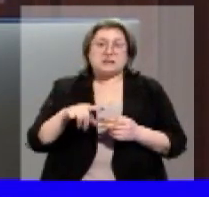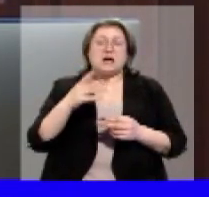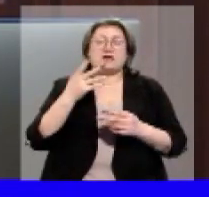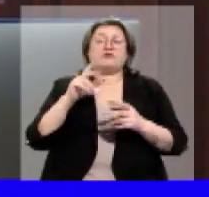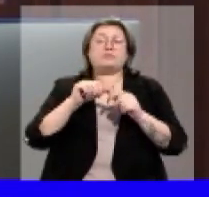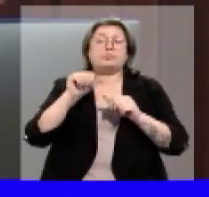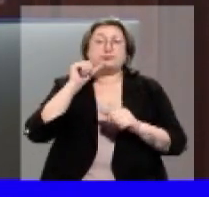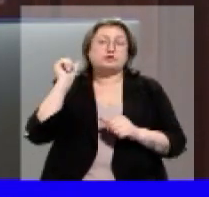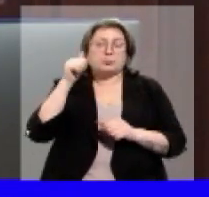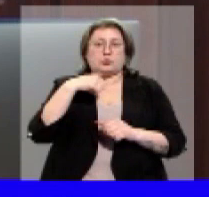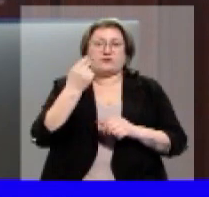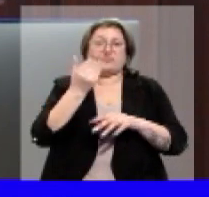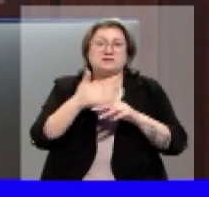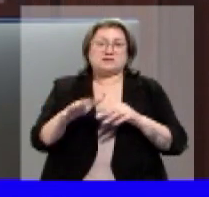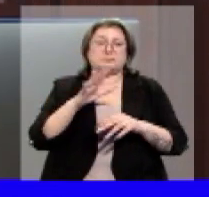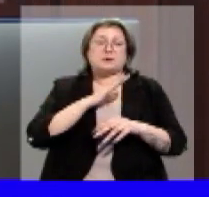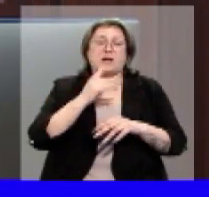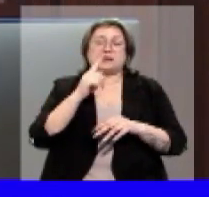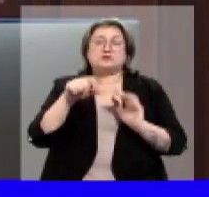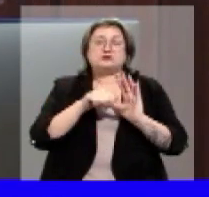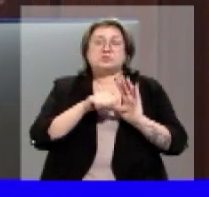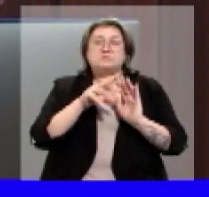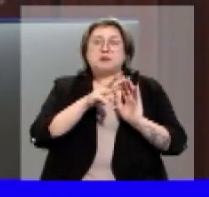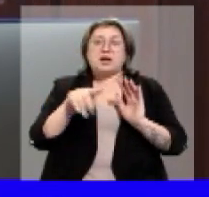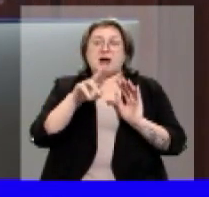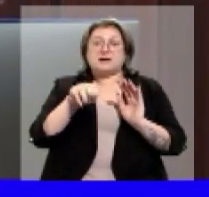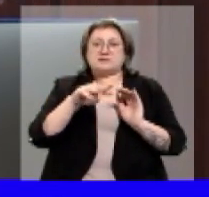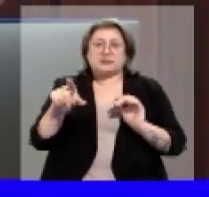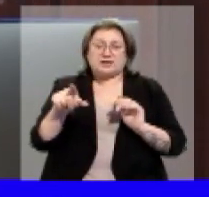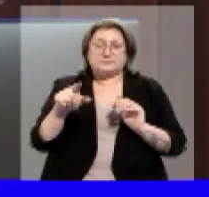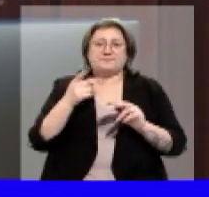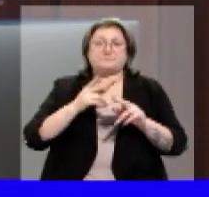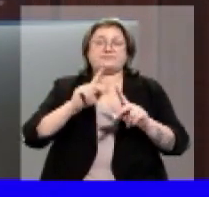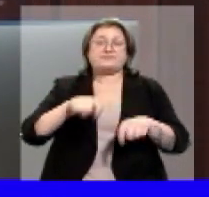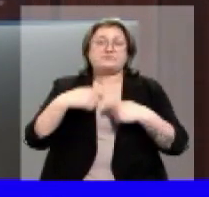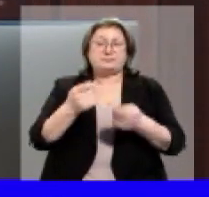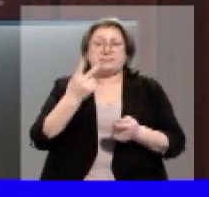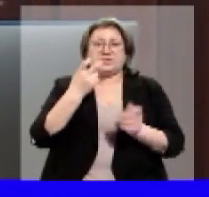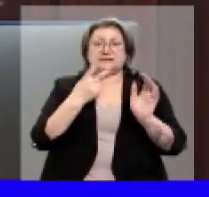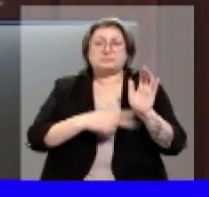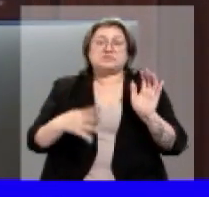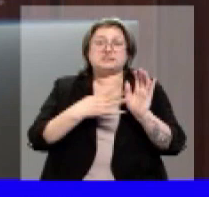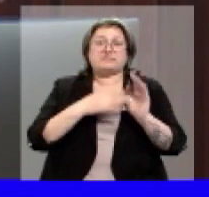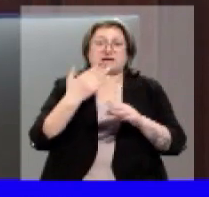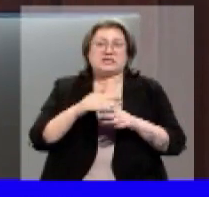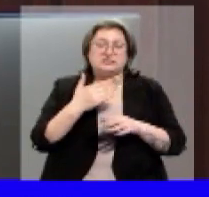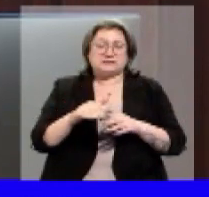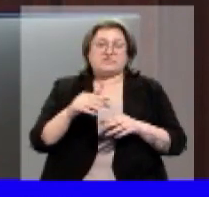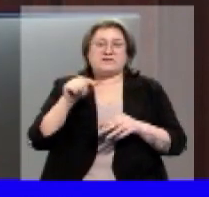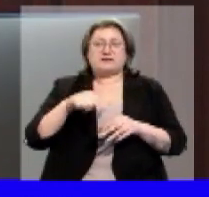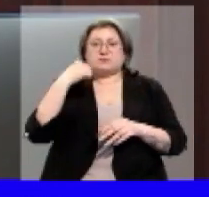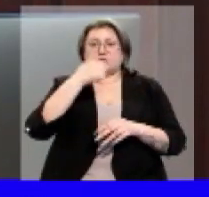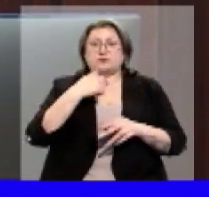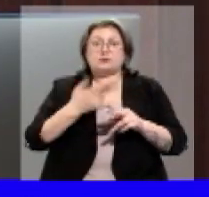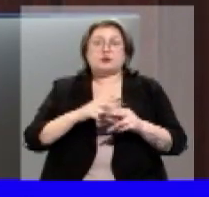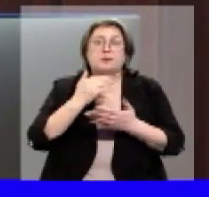году финансирование программы составило 1,6 миллиарда тенге. Выдано 279 кредитов. В этом году